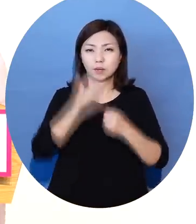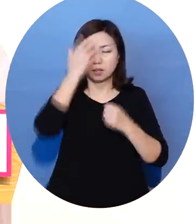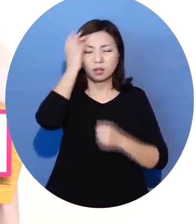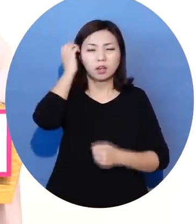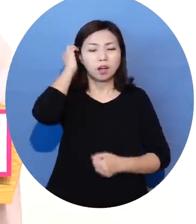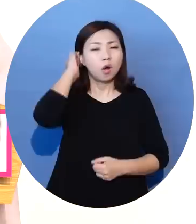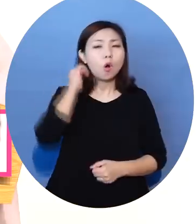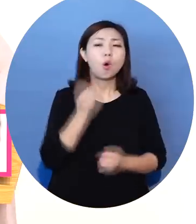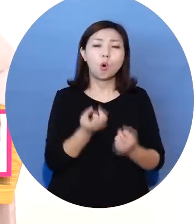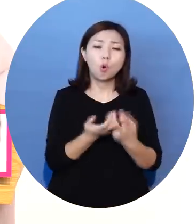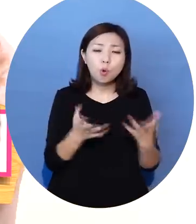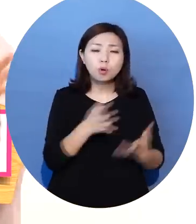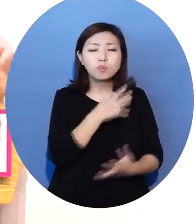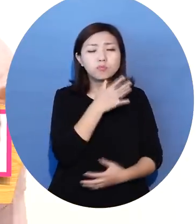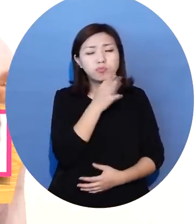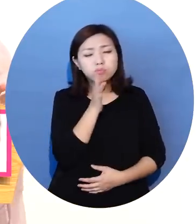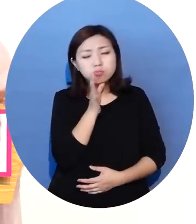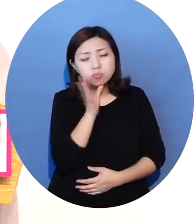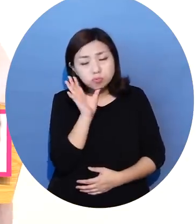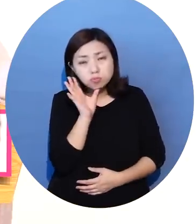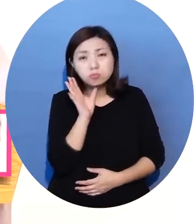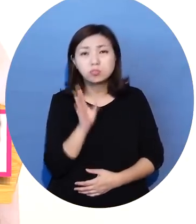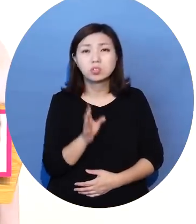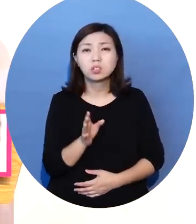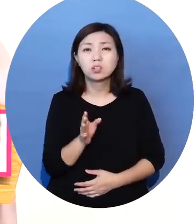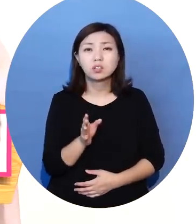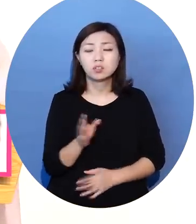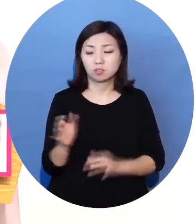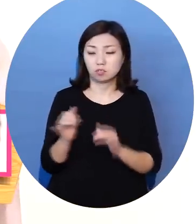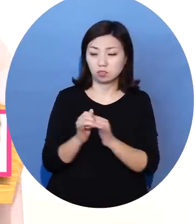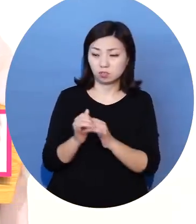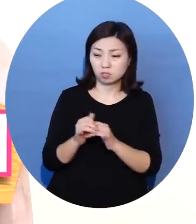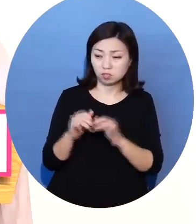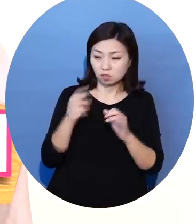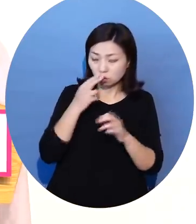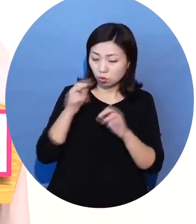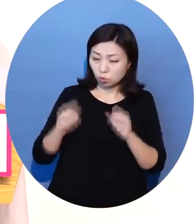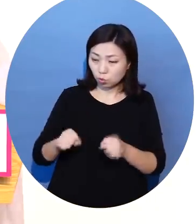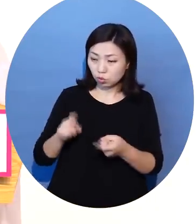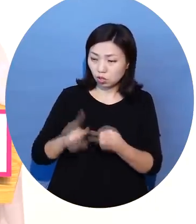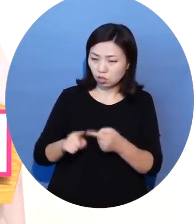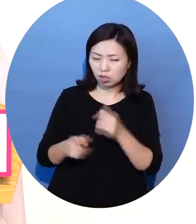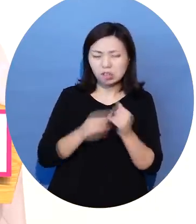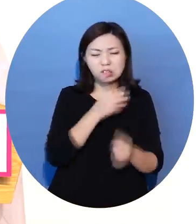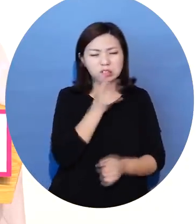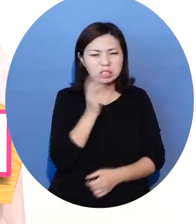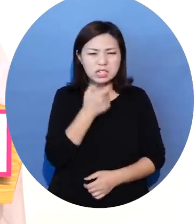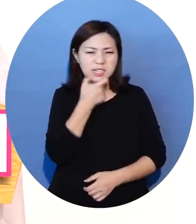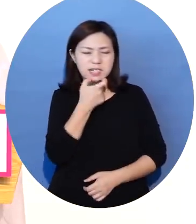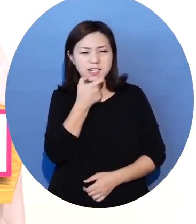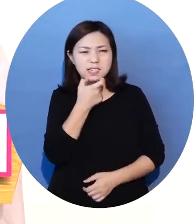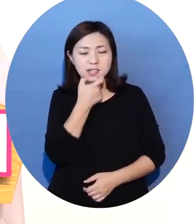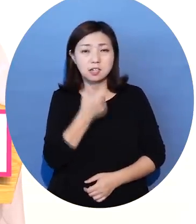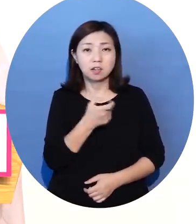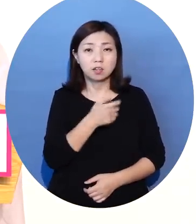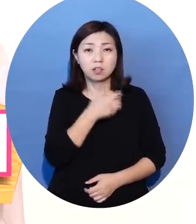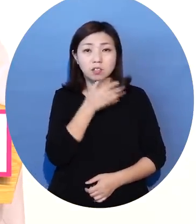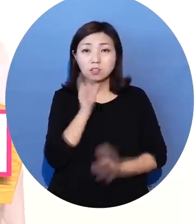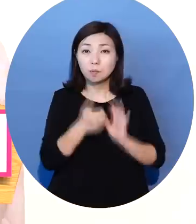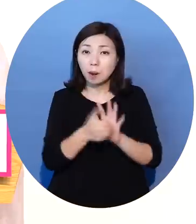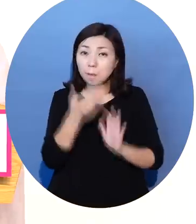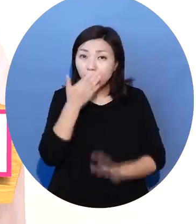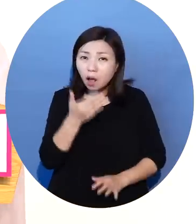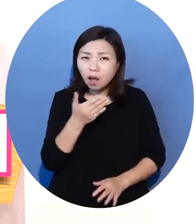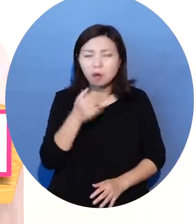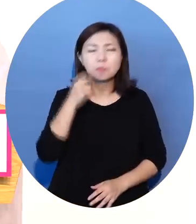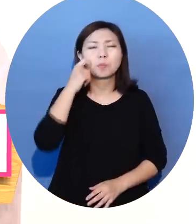그러니까 자기가 늙을 수밖에 없는 존재를 안 늙었으면 좋겠다 이러면 내 원함이 이루어질 수 있어요? 없어요? 없어.